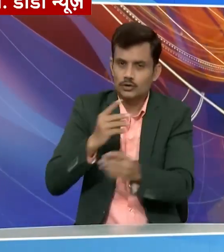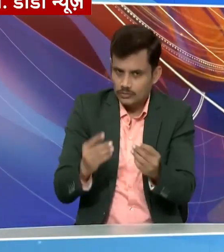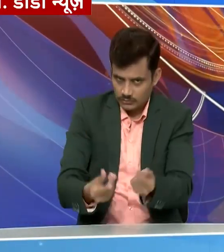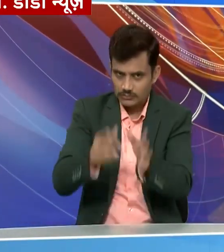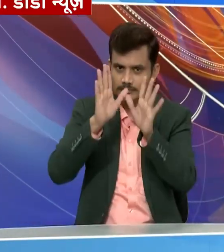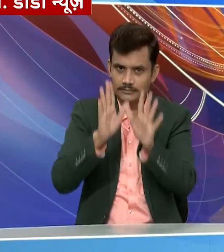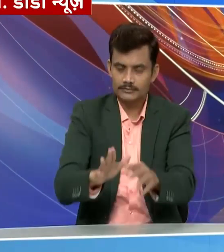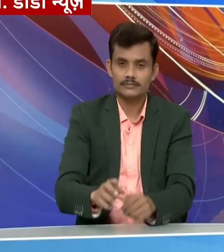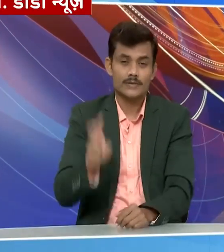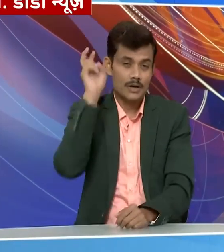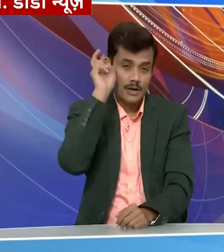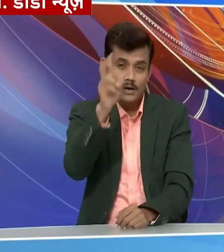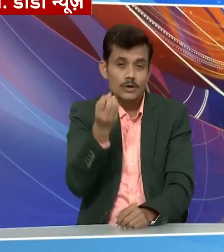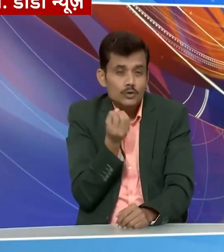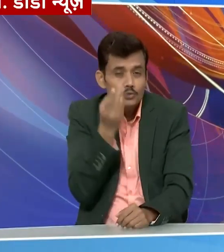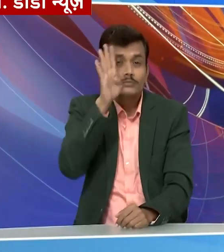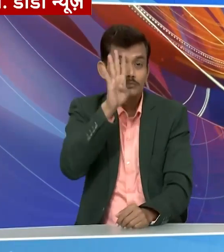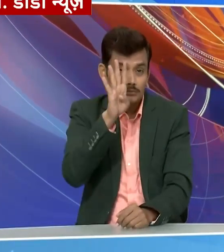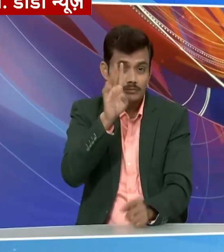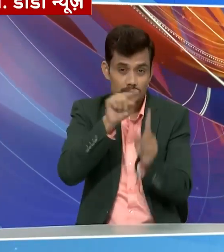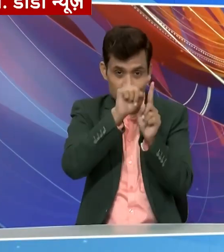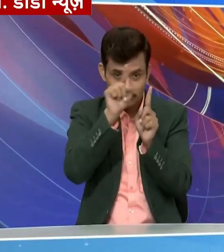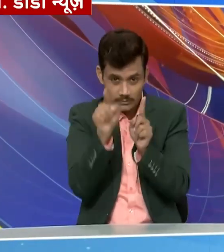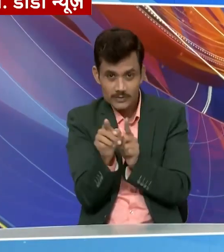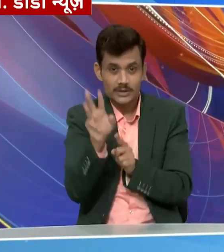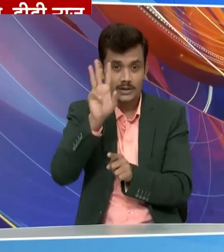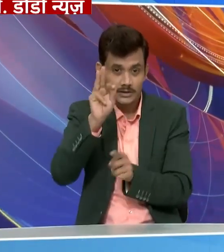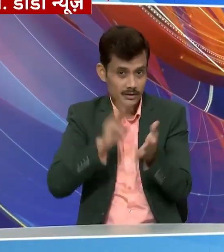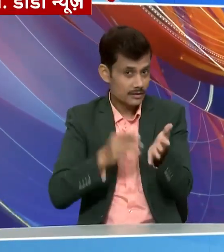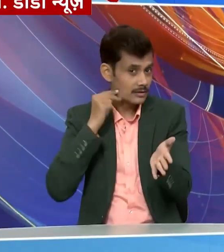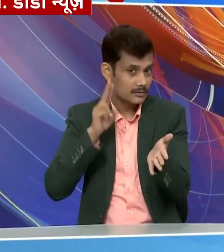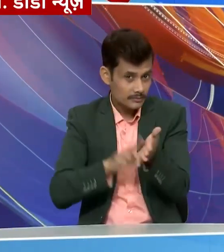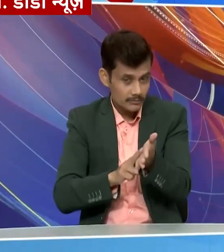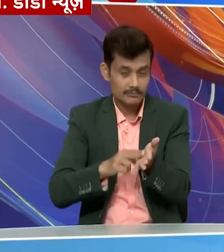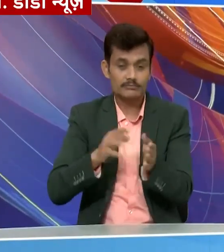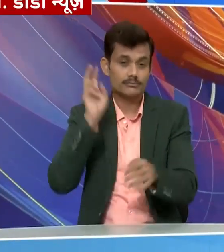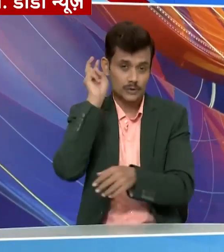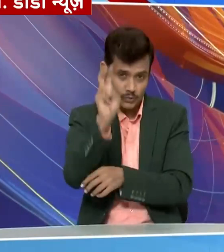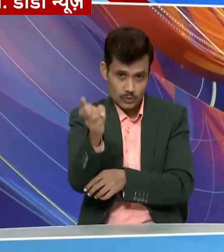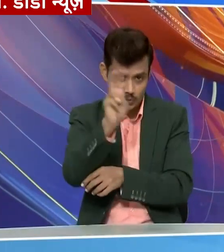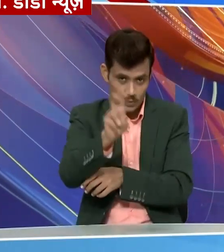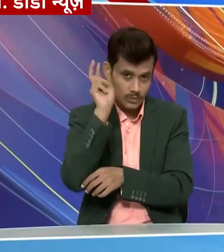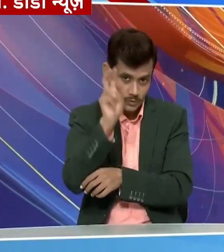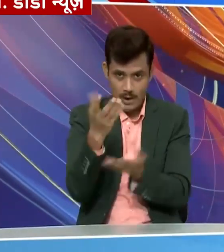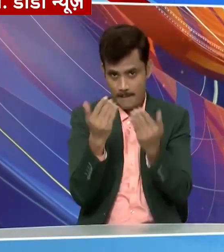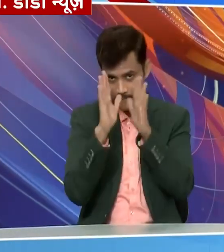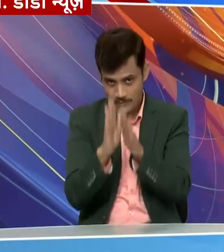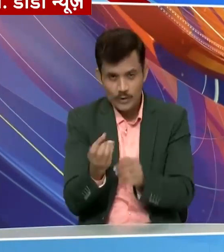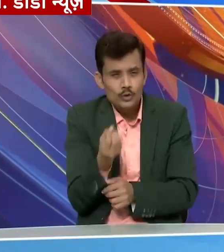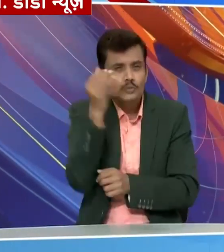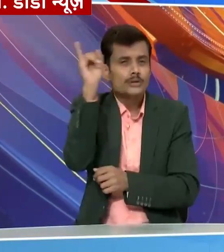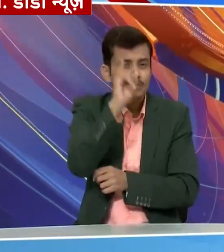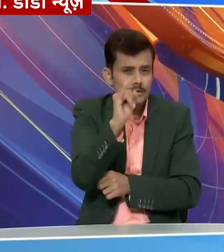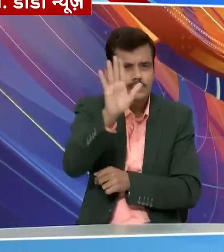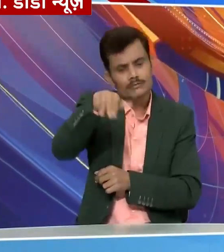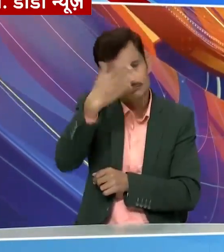शुरू की जाएगी। मेट्रो सेवाएं सुबह 4 बजे से शुरू होंगी और 30 मिनट के अंतराल पर उपलब्ध रहेंगी। सुबह 6 बजे